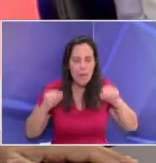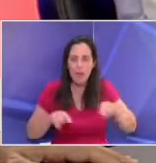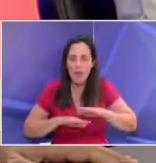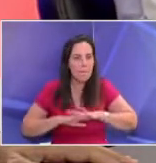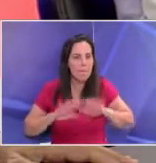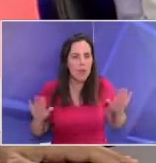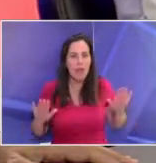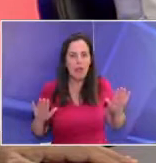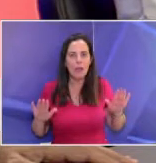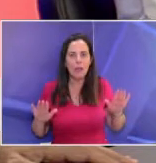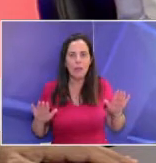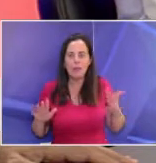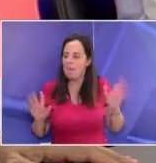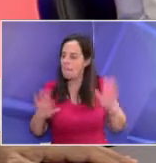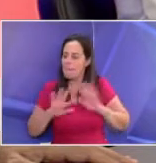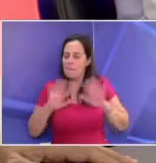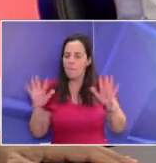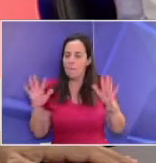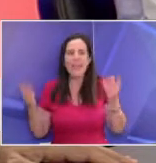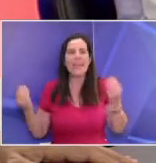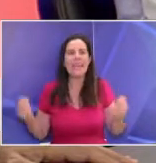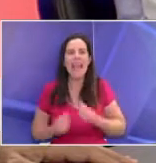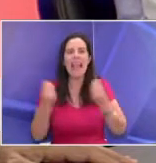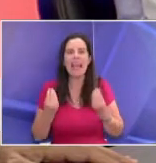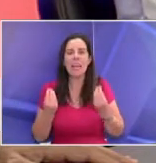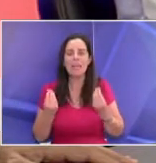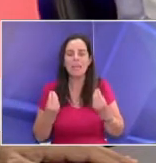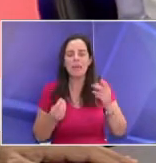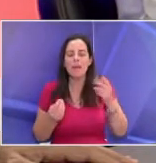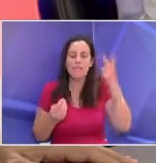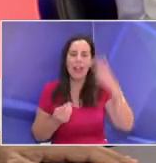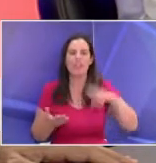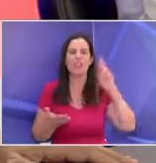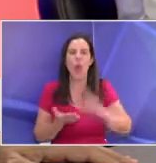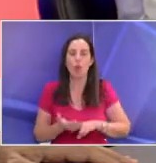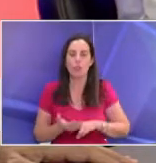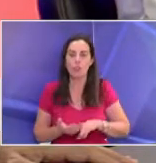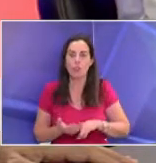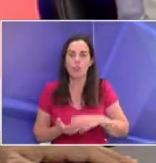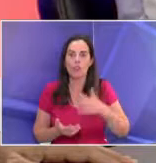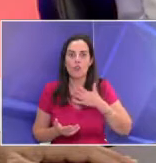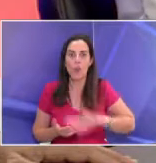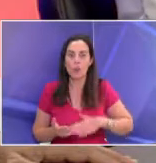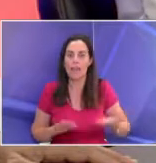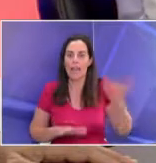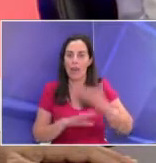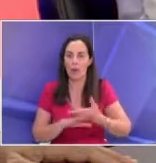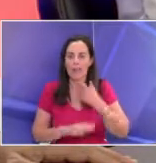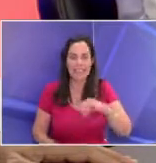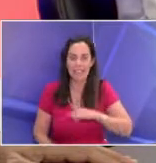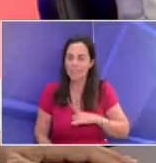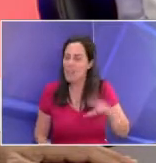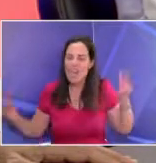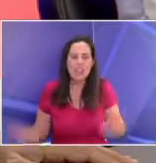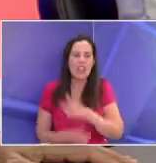בלי כלי נשק או כלים, כלי פרשנות נכונים, שהוא רוצה לעלות על פני השטח ודבר על אינטרסים.